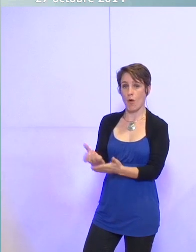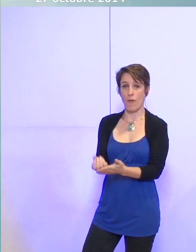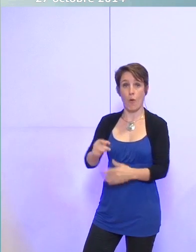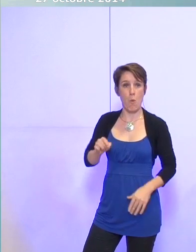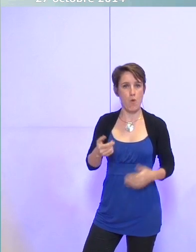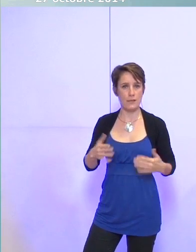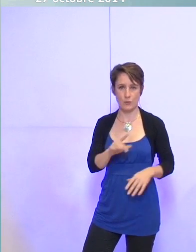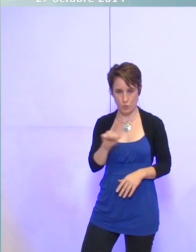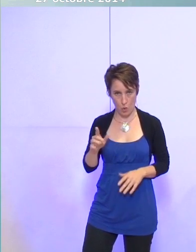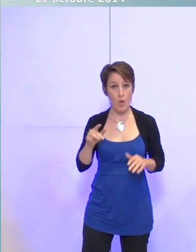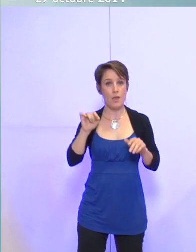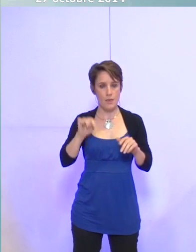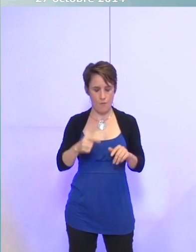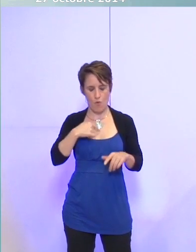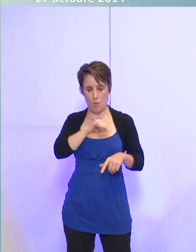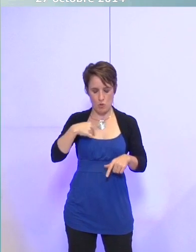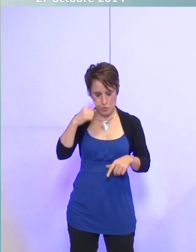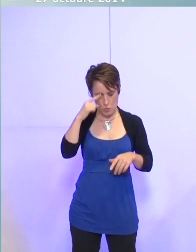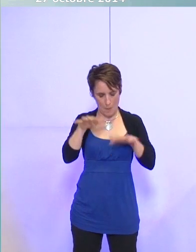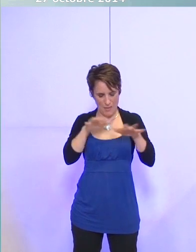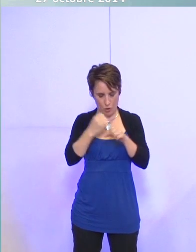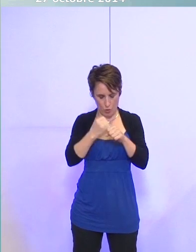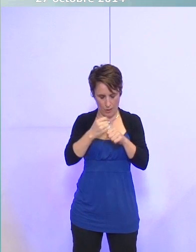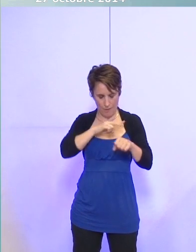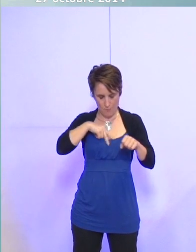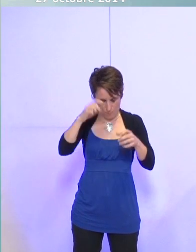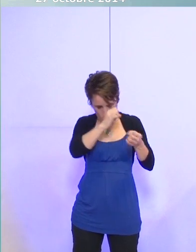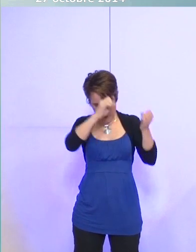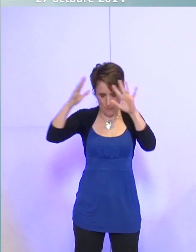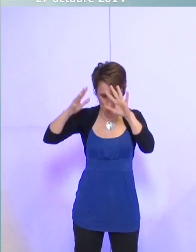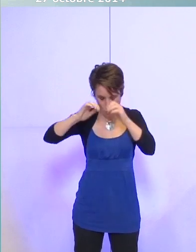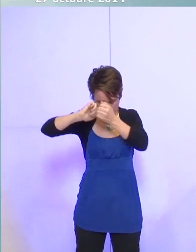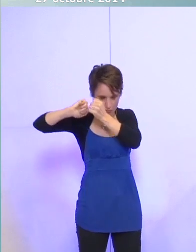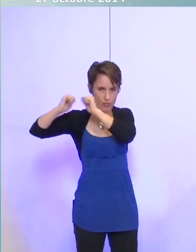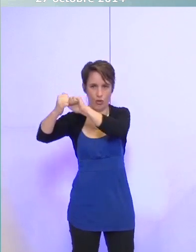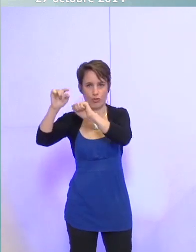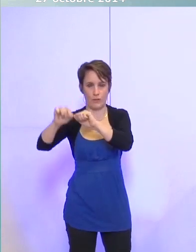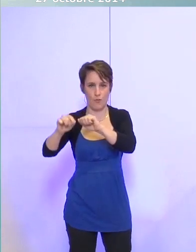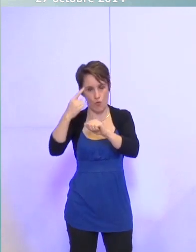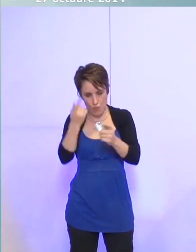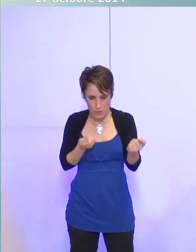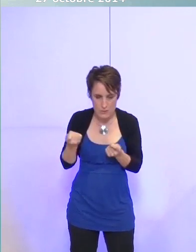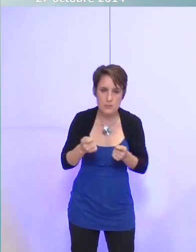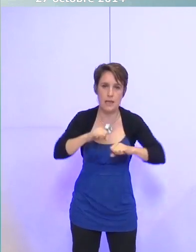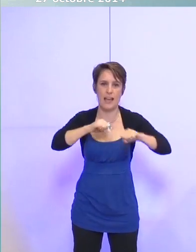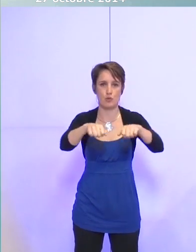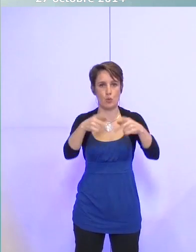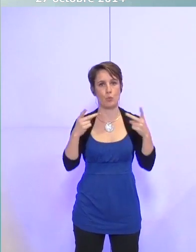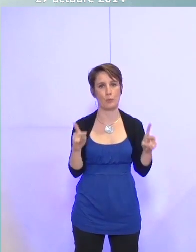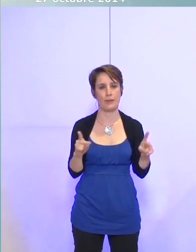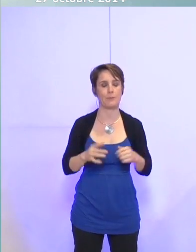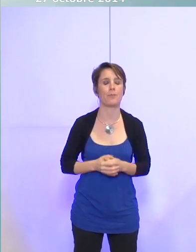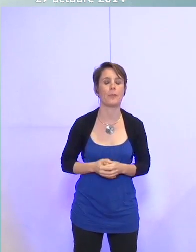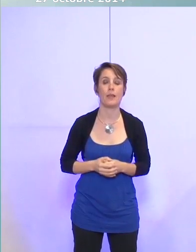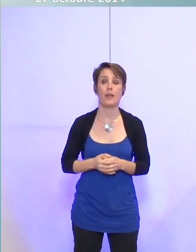renouveler notre manière de concevoir, de produire et d'évaluer l'action publique. À partir des données publiques ouvertes,